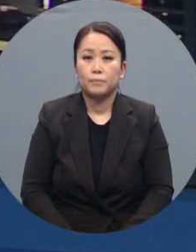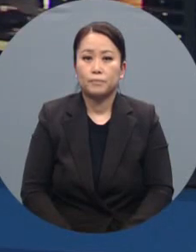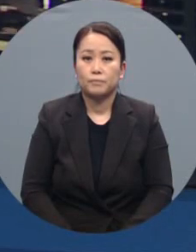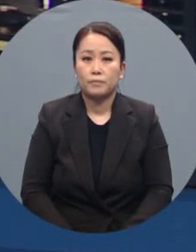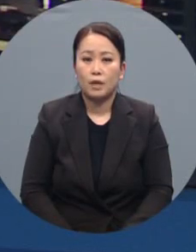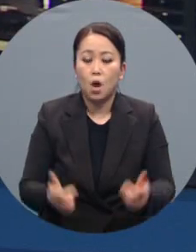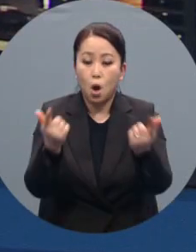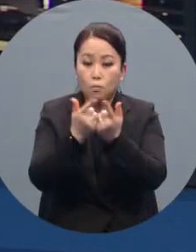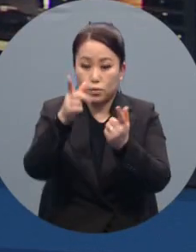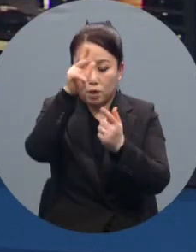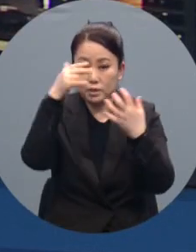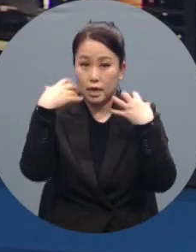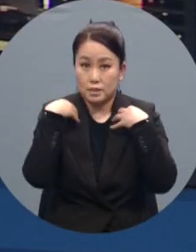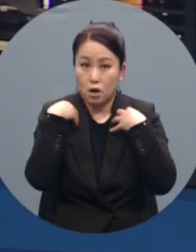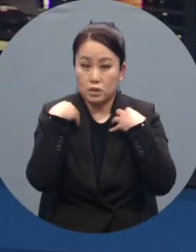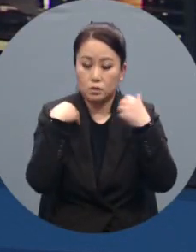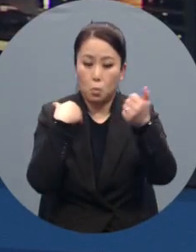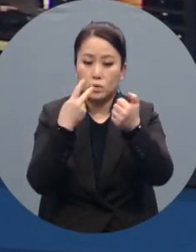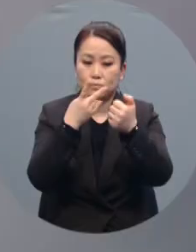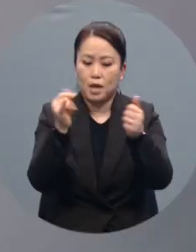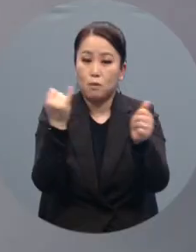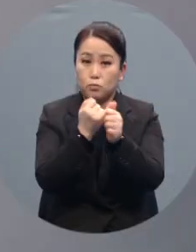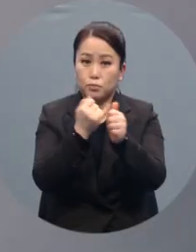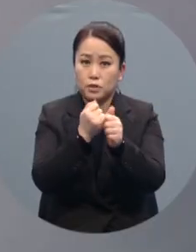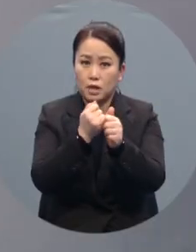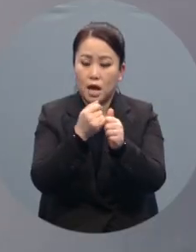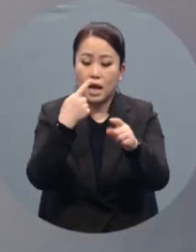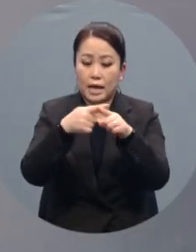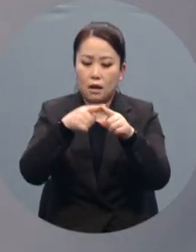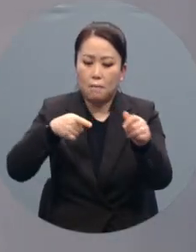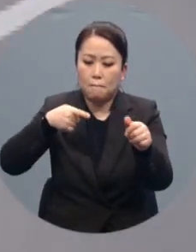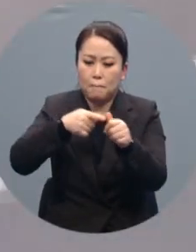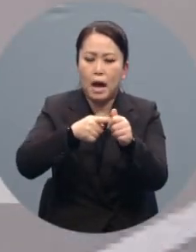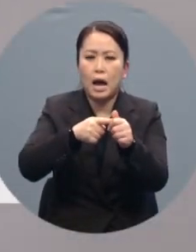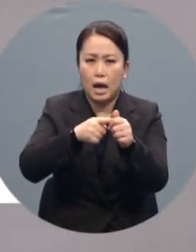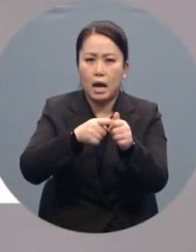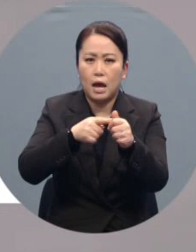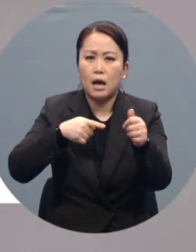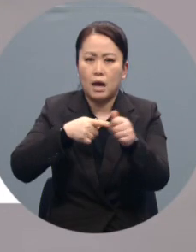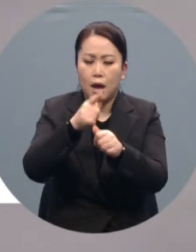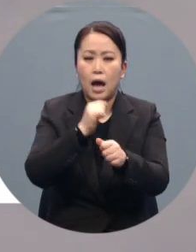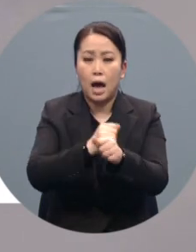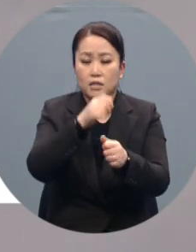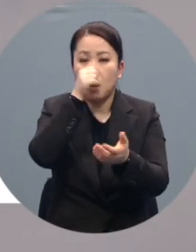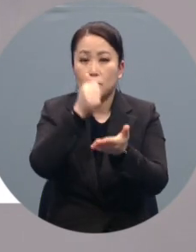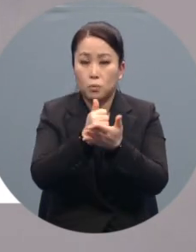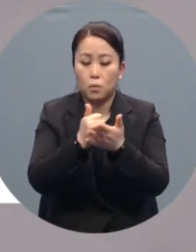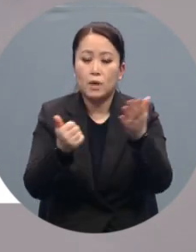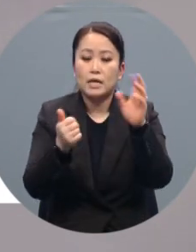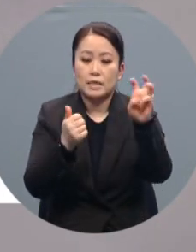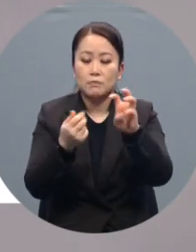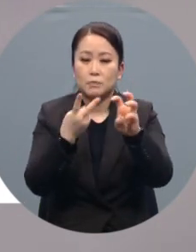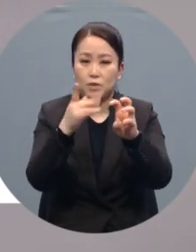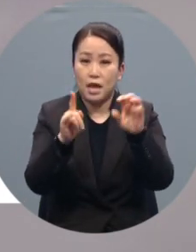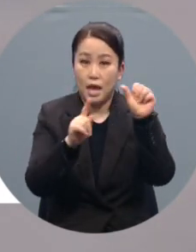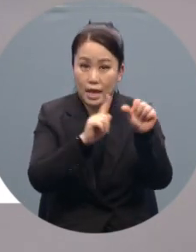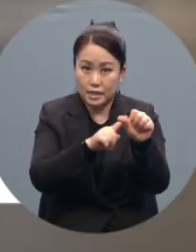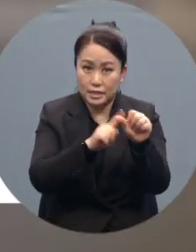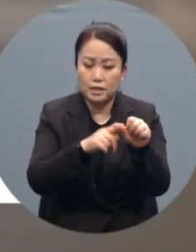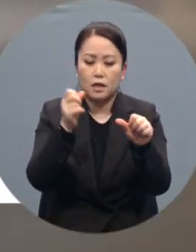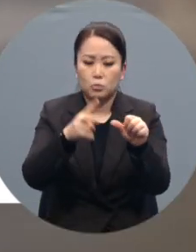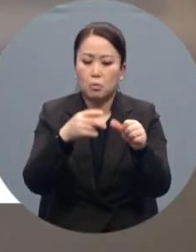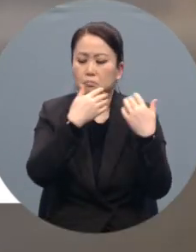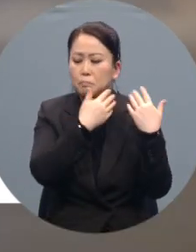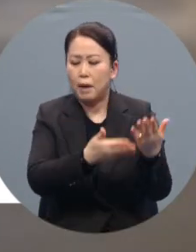북부경찰서는 오늘 50대 부부를 칼로 찔러 살해한 혐의로 30대 a 씨와 이를 방조한 acm